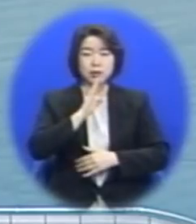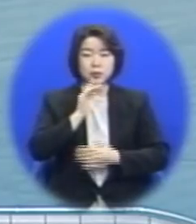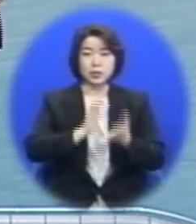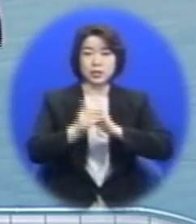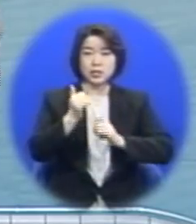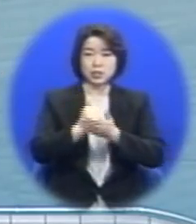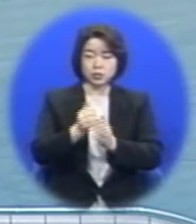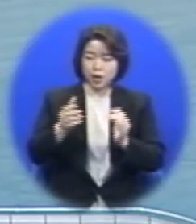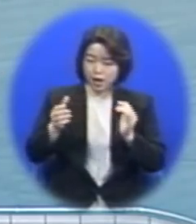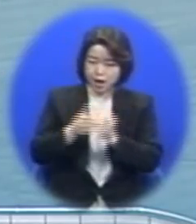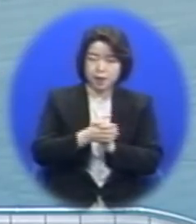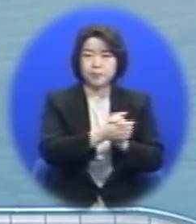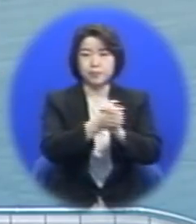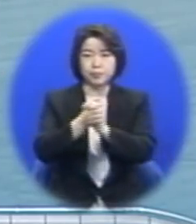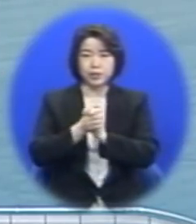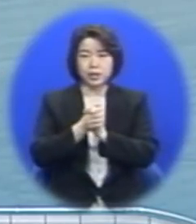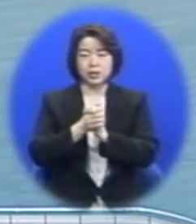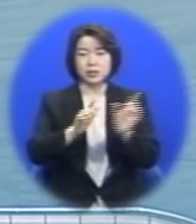자의 삶을 사는 자니까